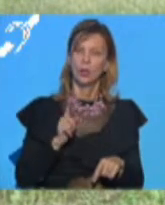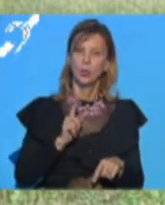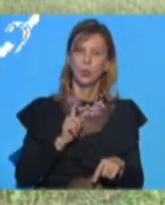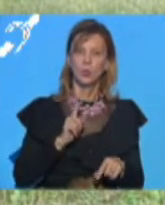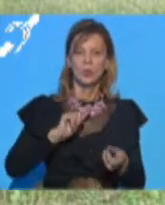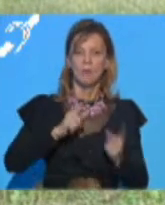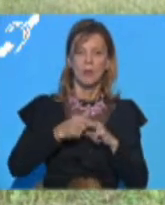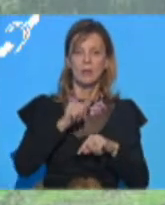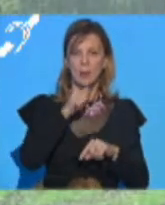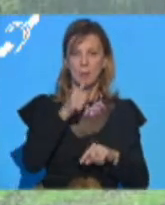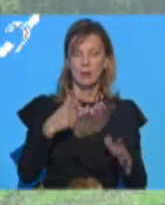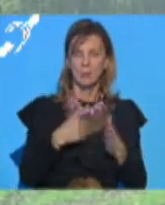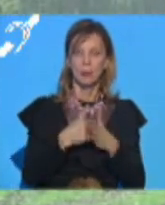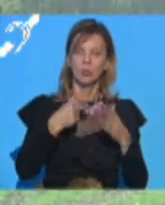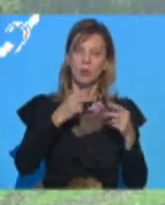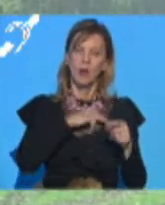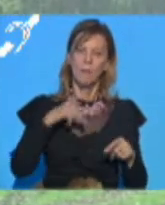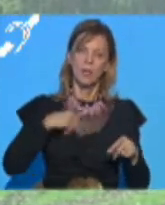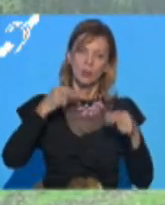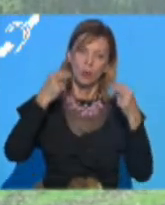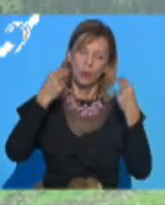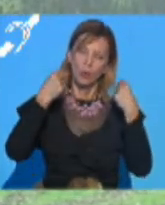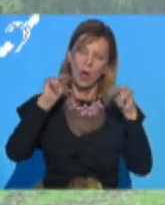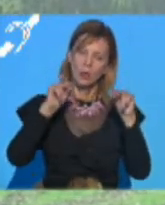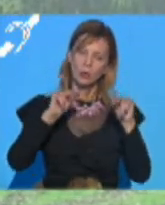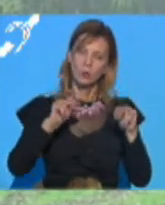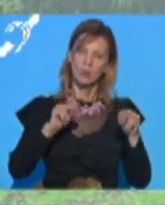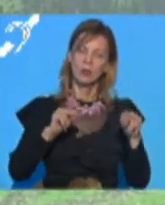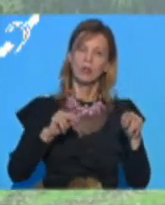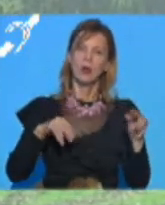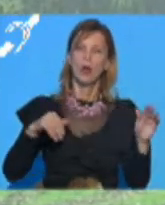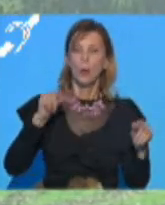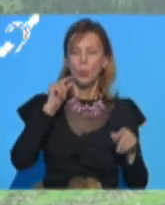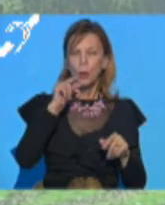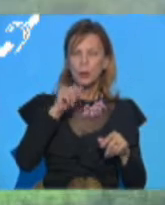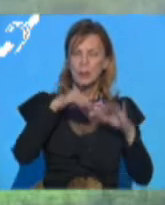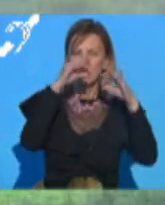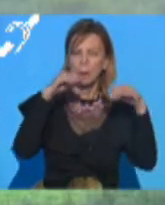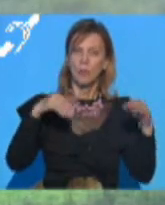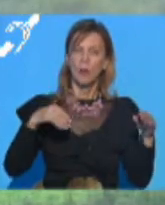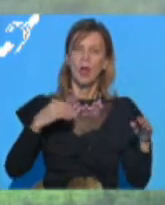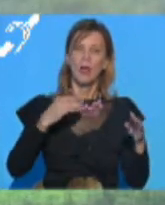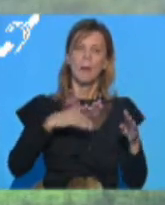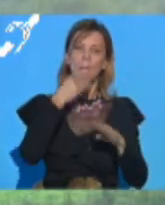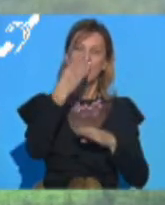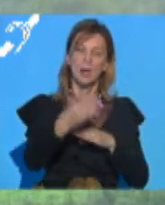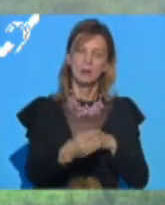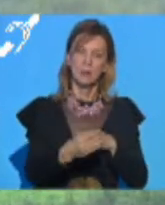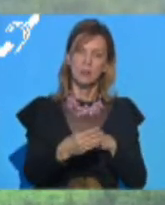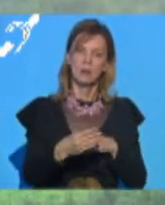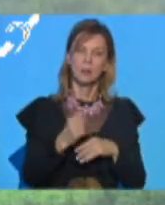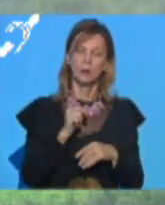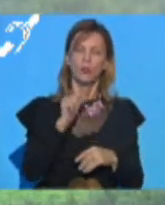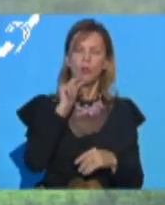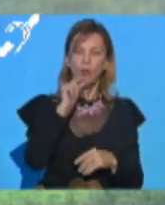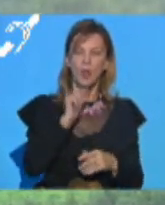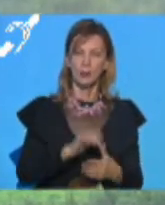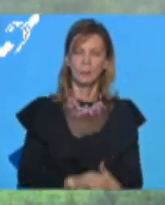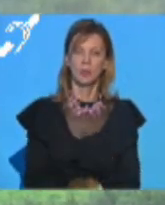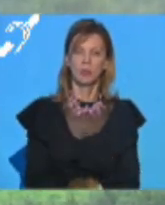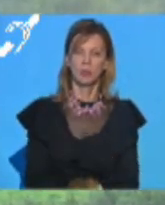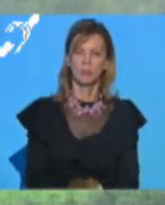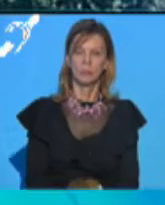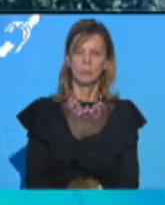următoarea perioadă, pentru că meteorologii nu aduc vești bune. Spre sfârșitul săptămânii sunt anunțate precipitații, însă pe arii restrânse și în cantități